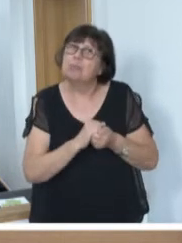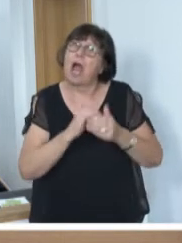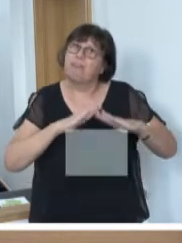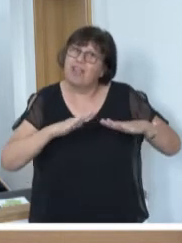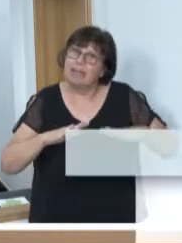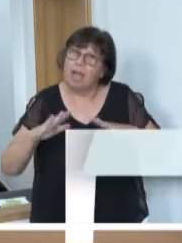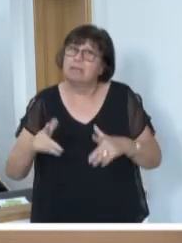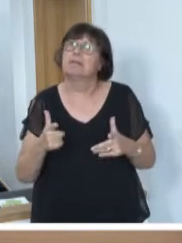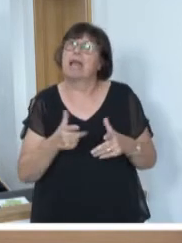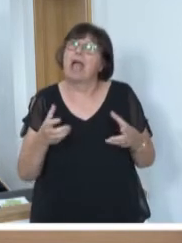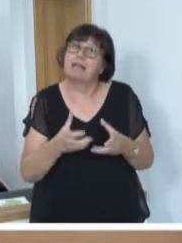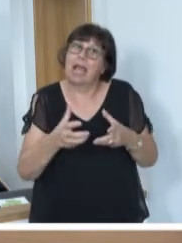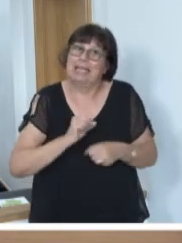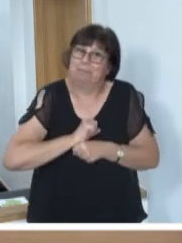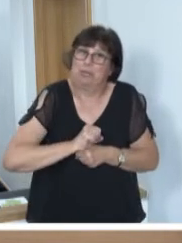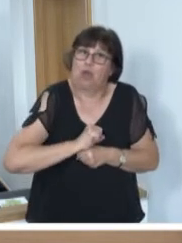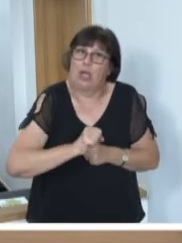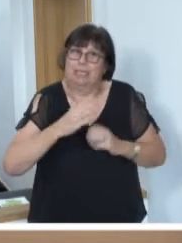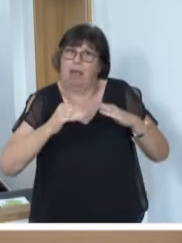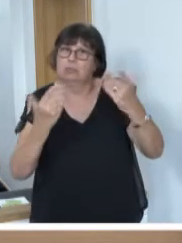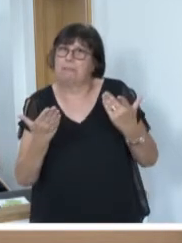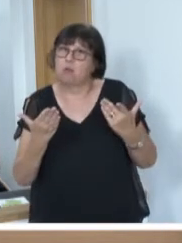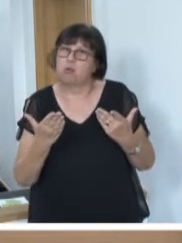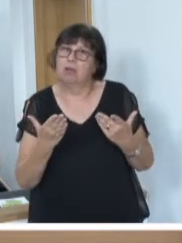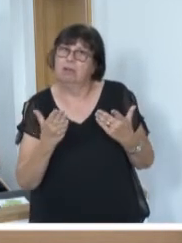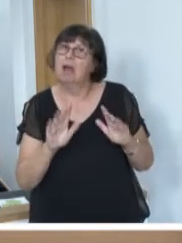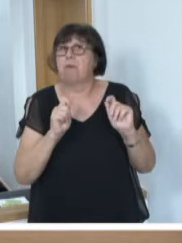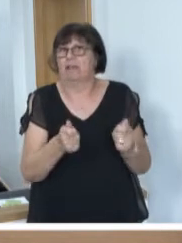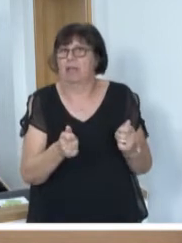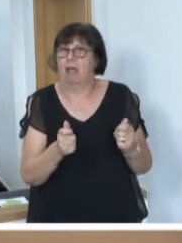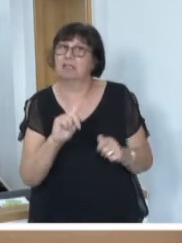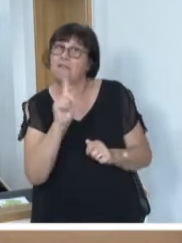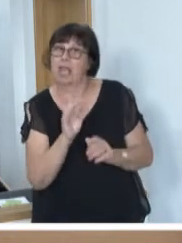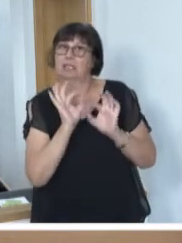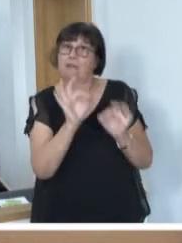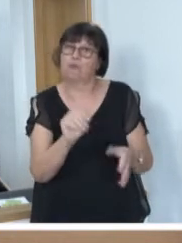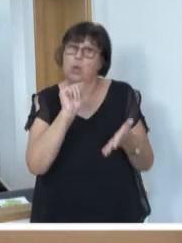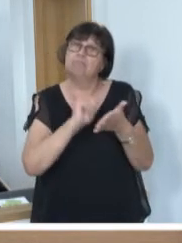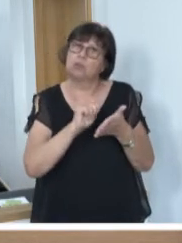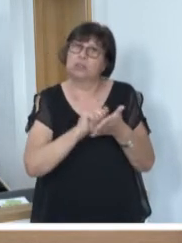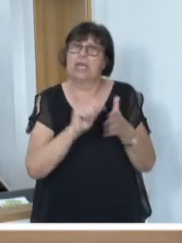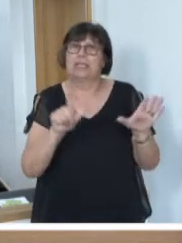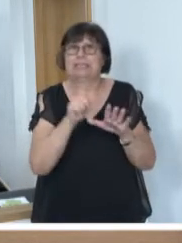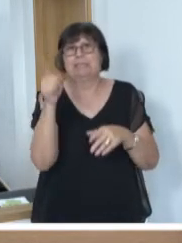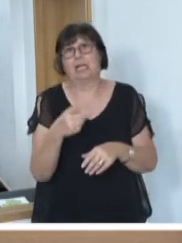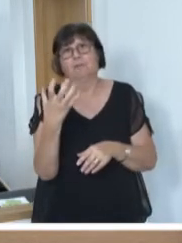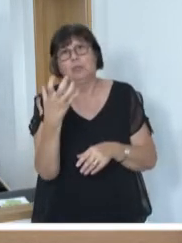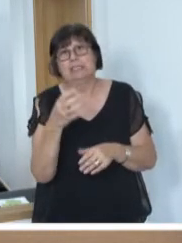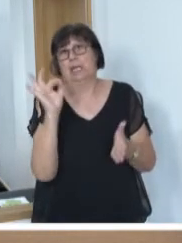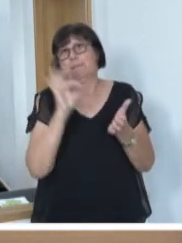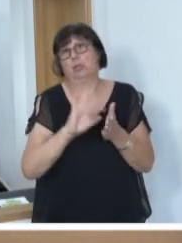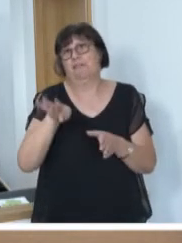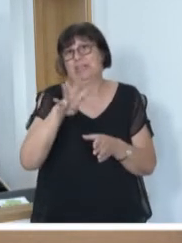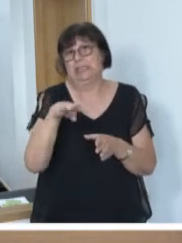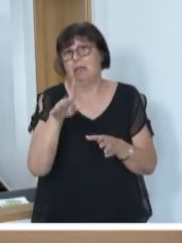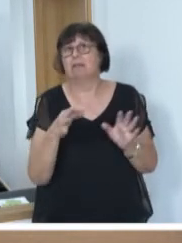beschleunigen eingebracht. Wer dafür ist, dass der Antrag Drucksache 17/50 als Punkt 14